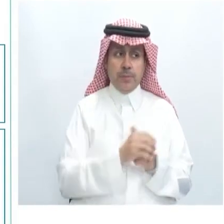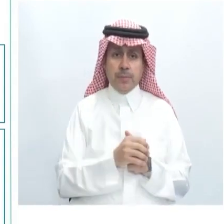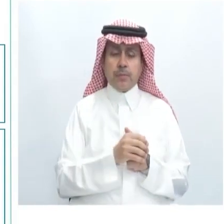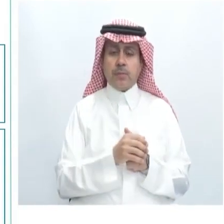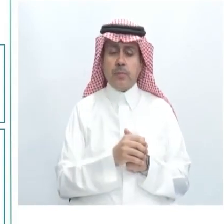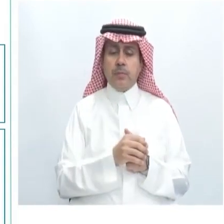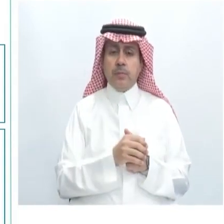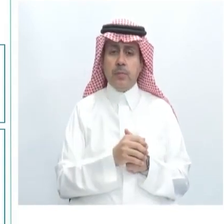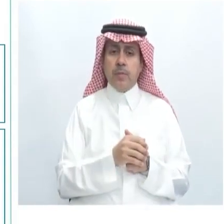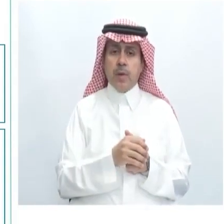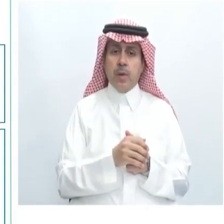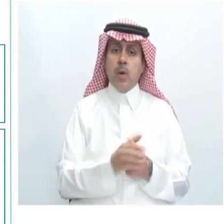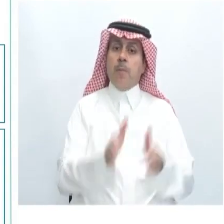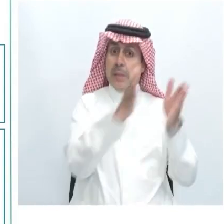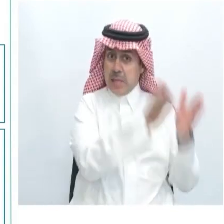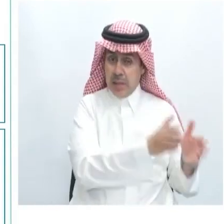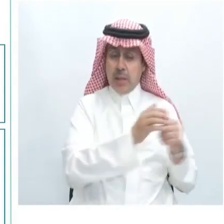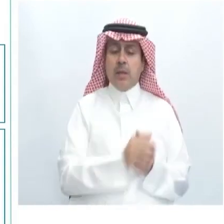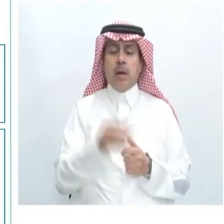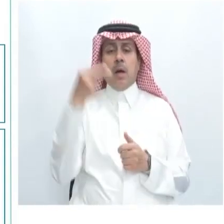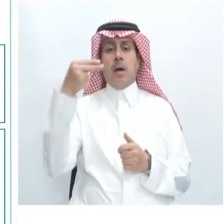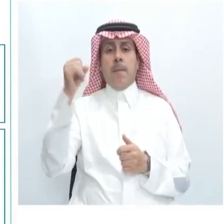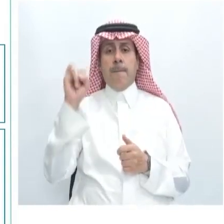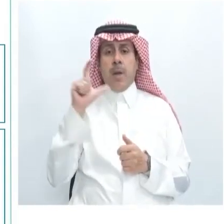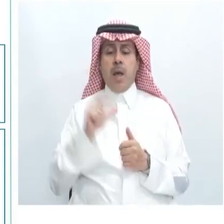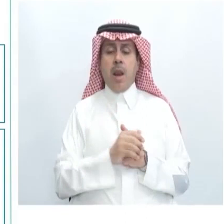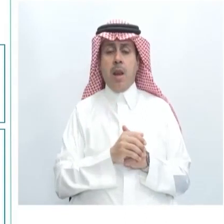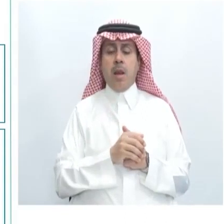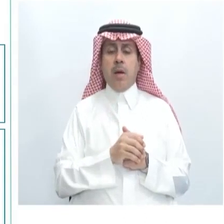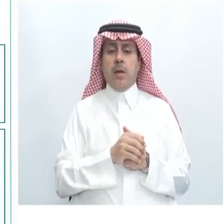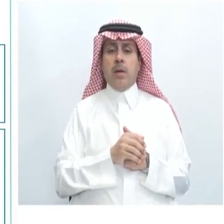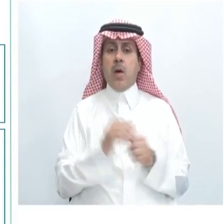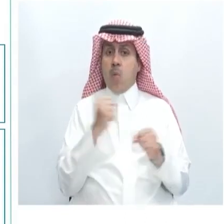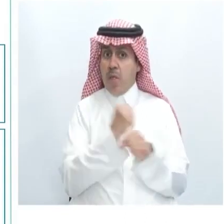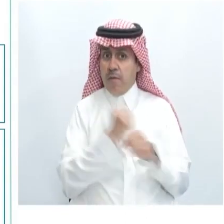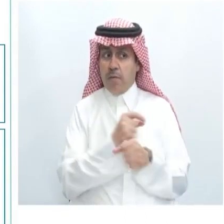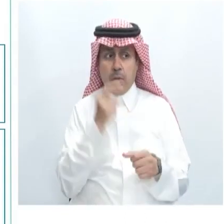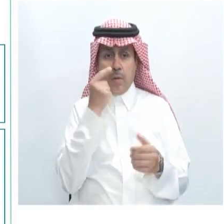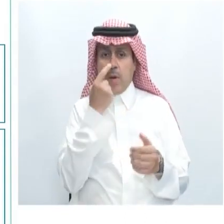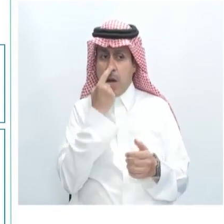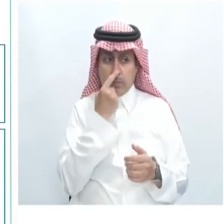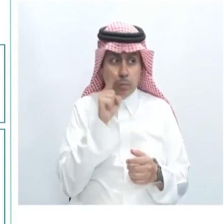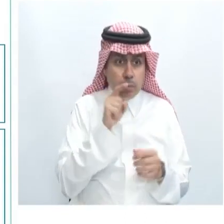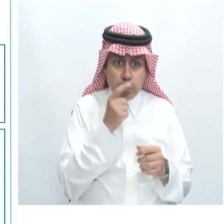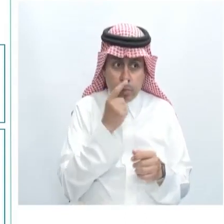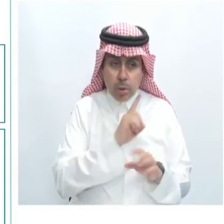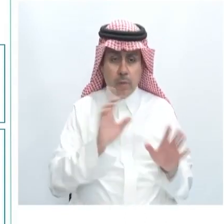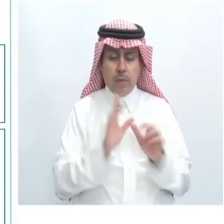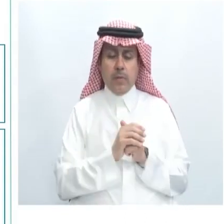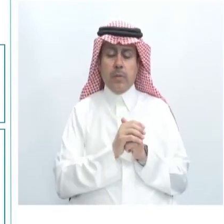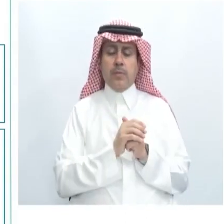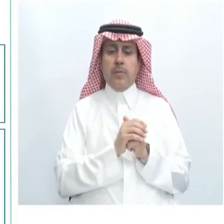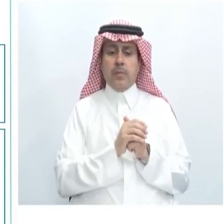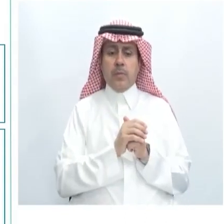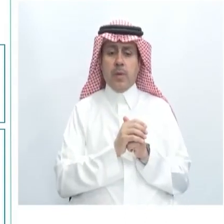وبالتالي فالعميل منخرط مباشره قد يكون هنالك وظائف العميل لا يتدخل فيها بشكل مباشر اما